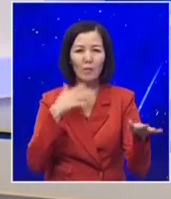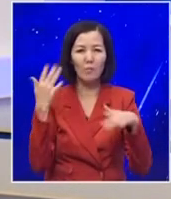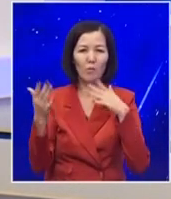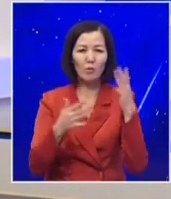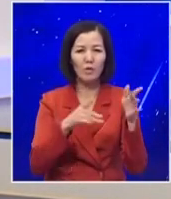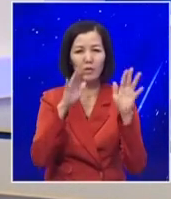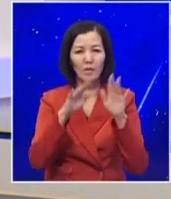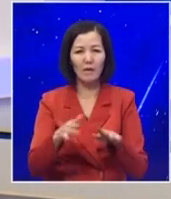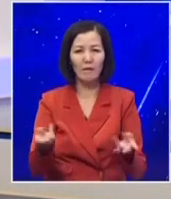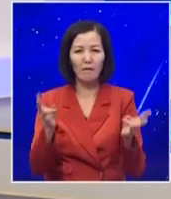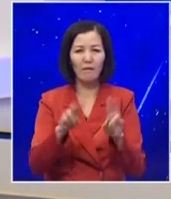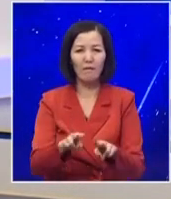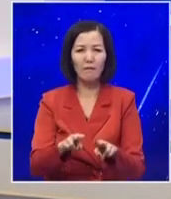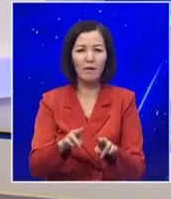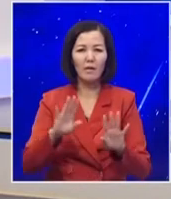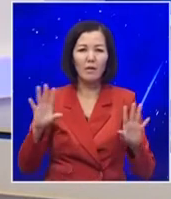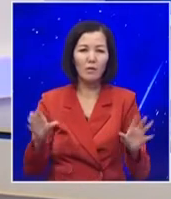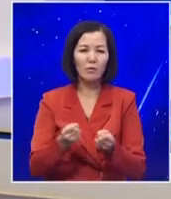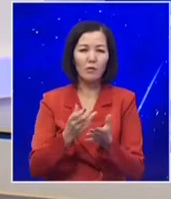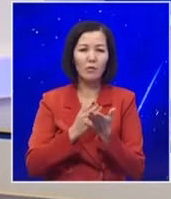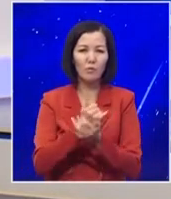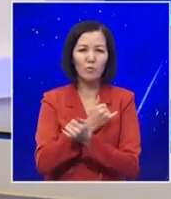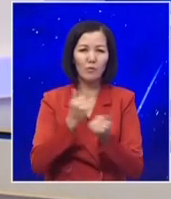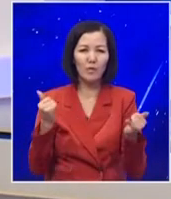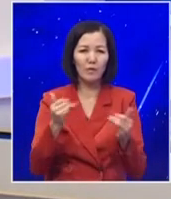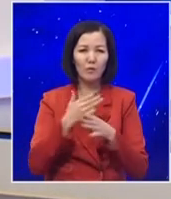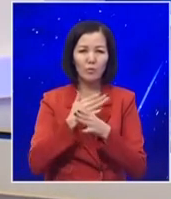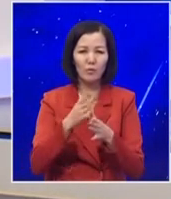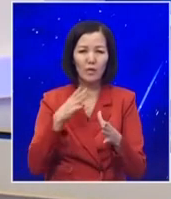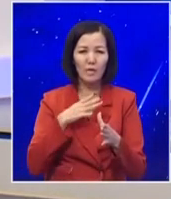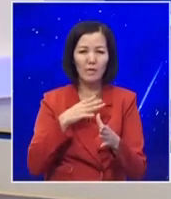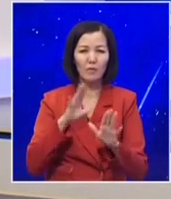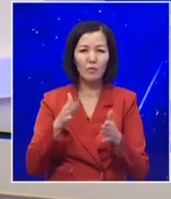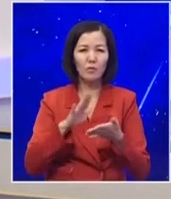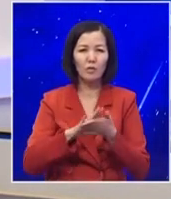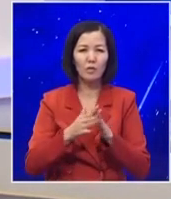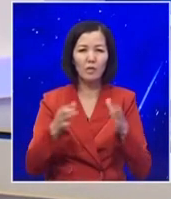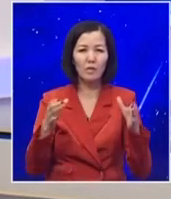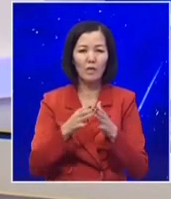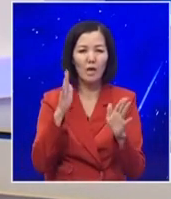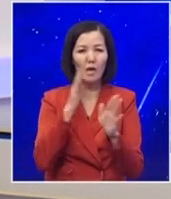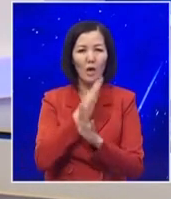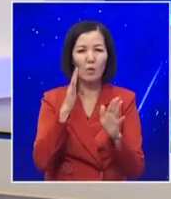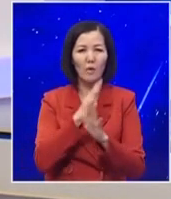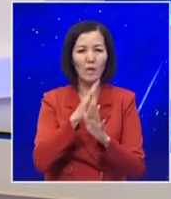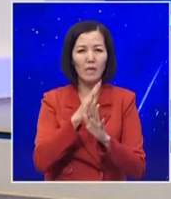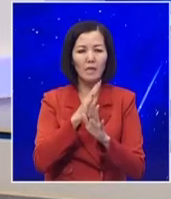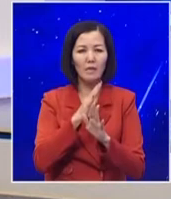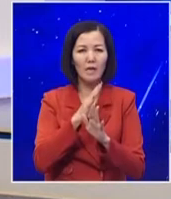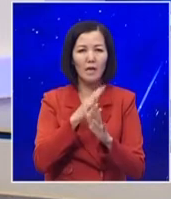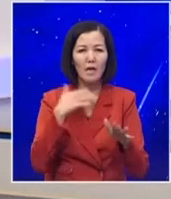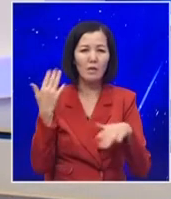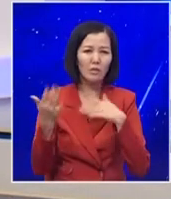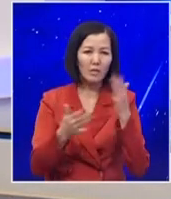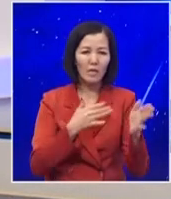жағдайлар департаменті қызметкерлері көмегімен құтқарылды. Төтенше жағдайлар департаменті ауа райының бұзылатыны туралы облыс тұрғындарын